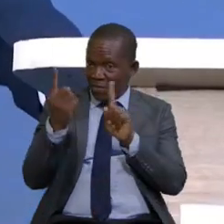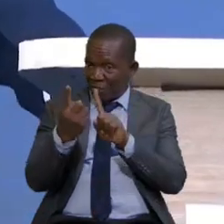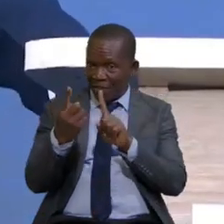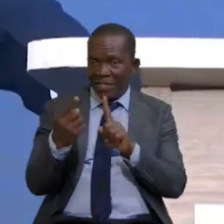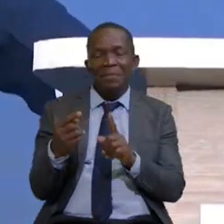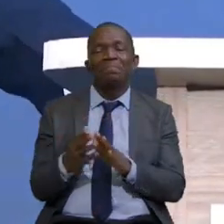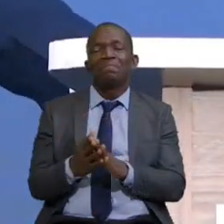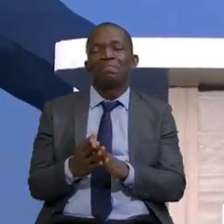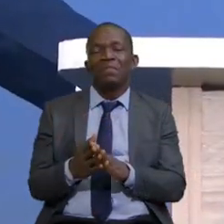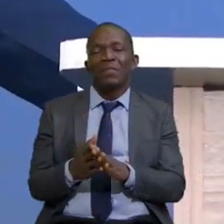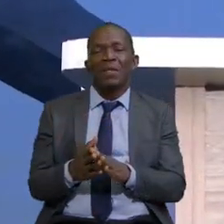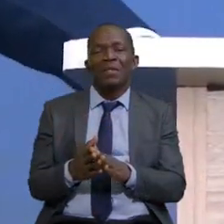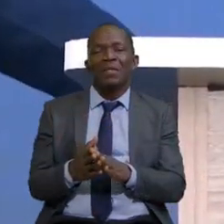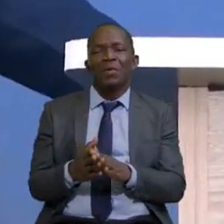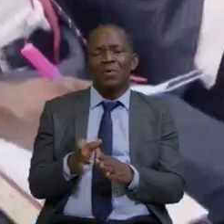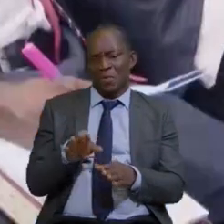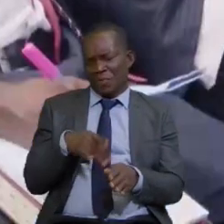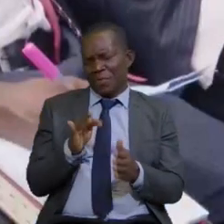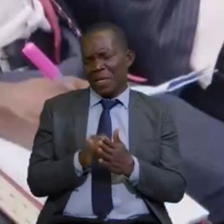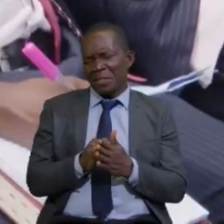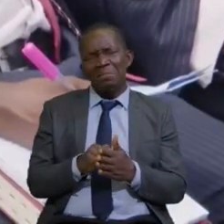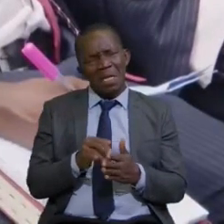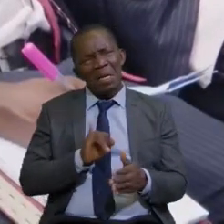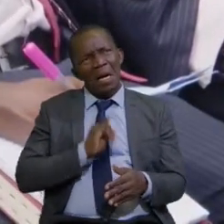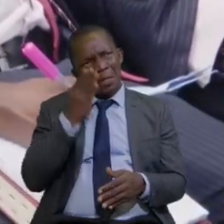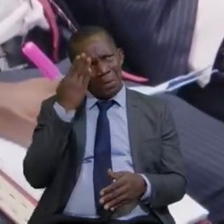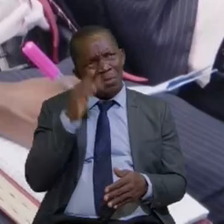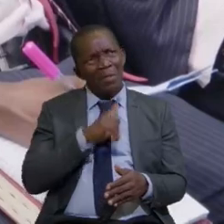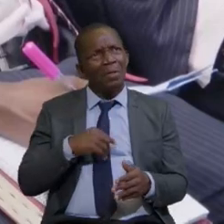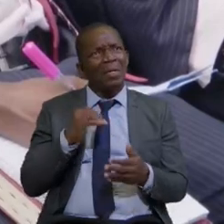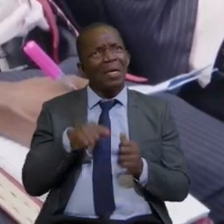hein. Ceci-là, il ne peut pas le faire, telle autre chose. Non, il le fera aujourd'hui.